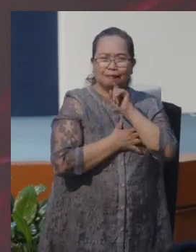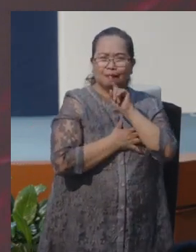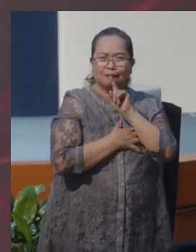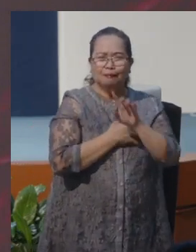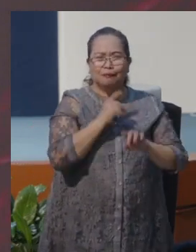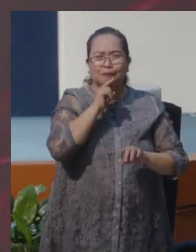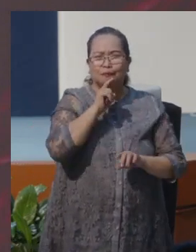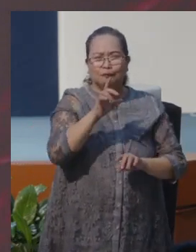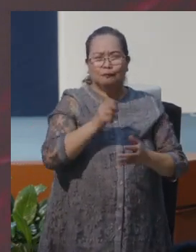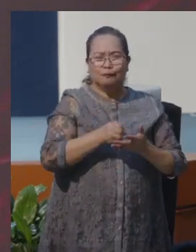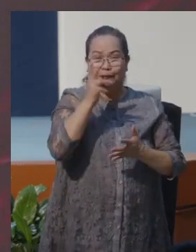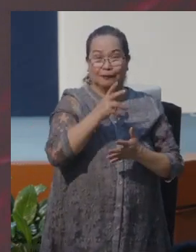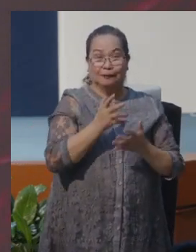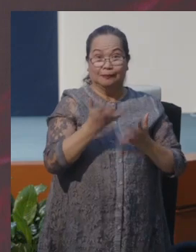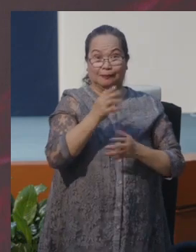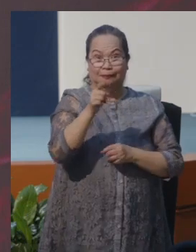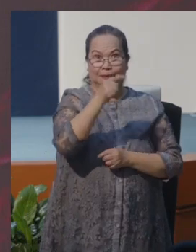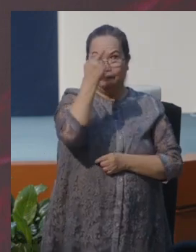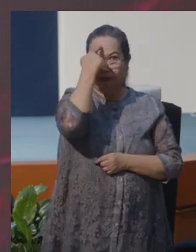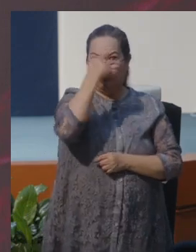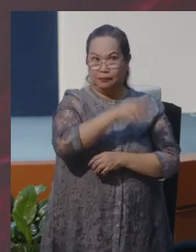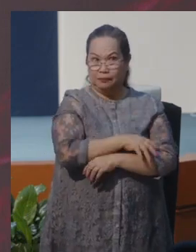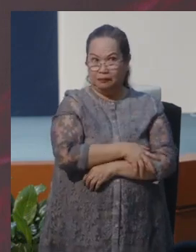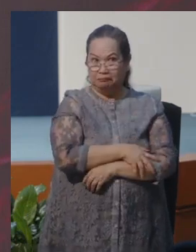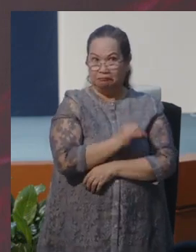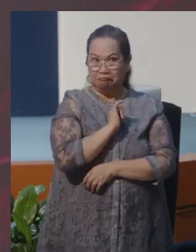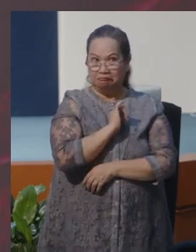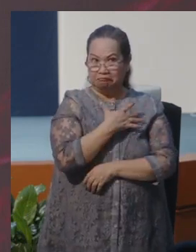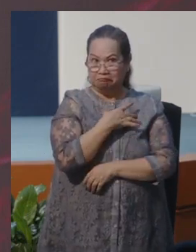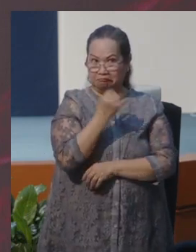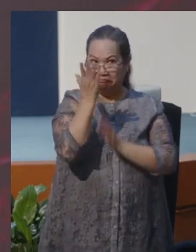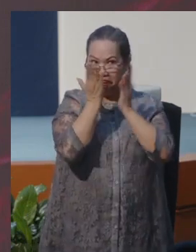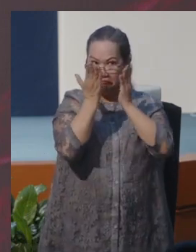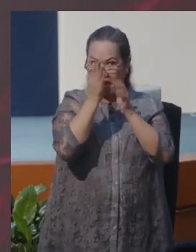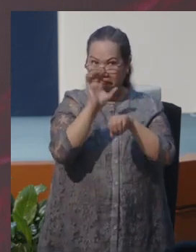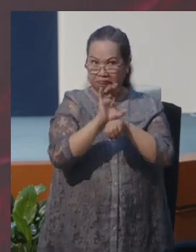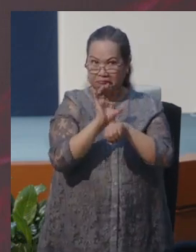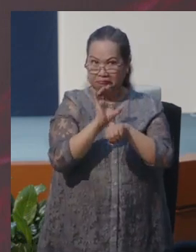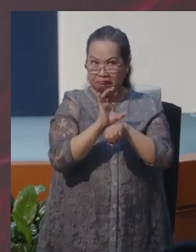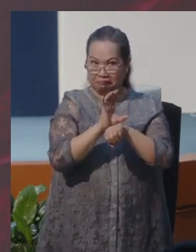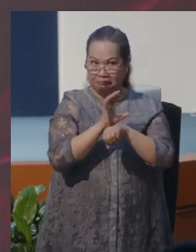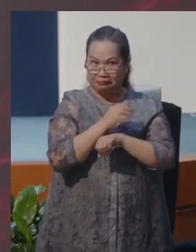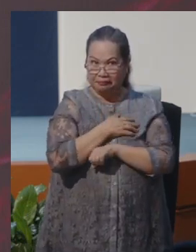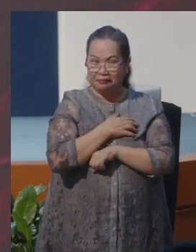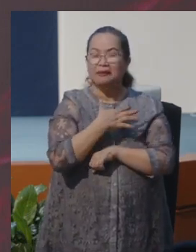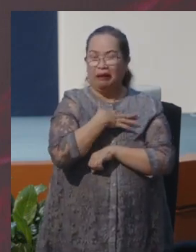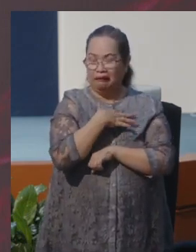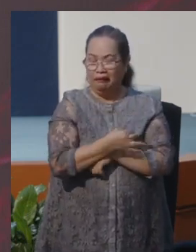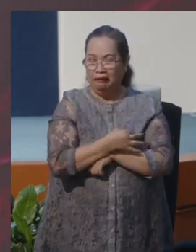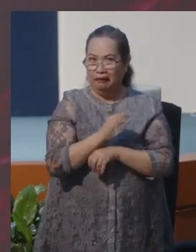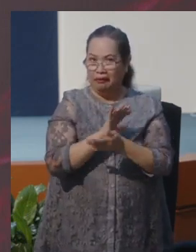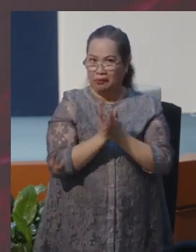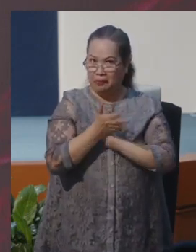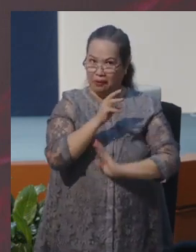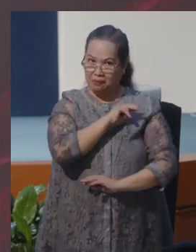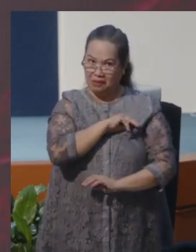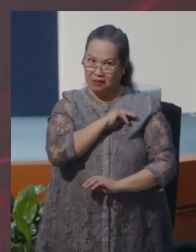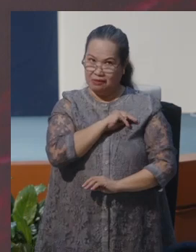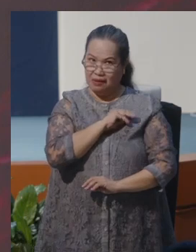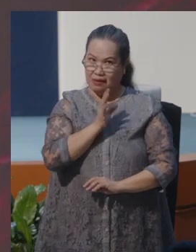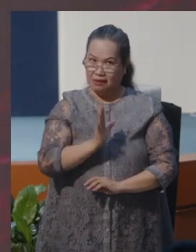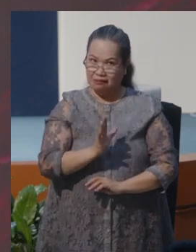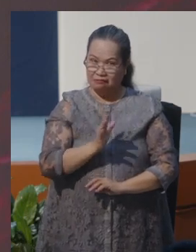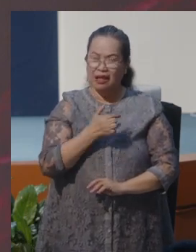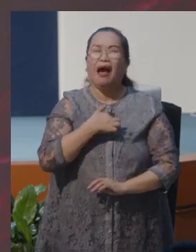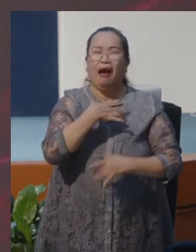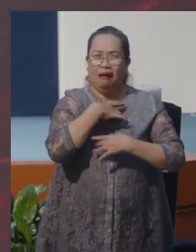baka merong ilan sa inyo iniisip, gusto ko sanang mag-serve sa church. Gusto ko sanang maging missionary.